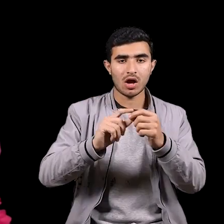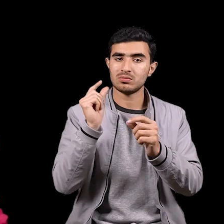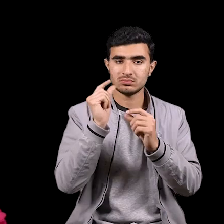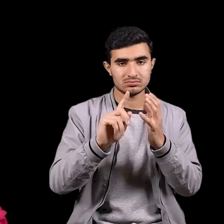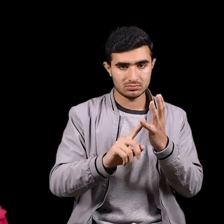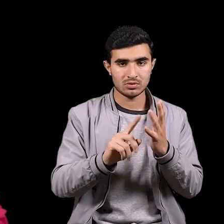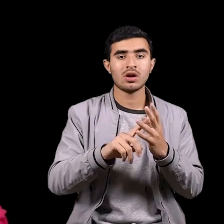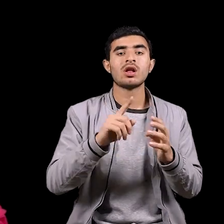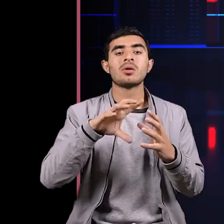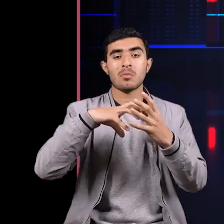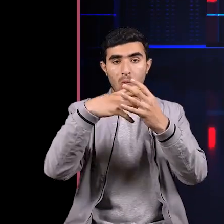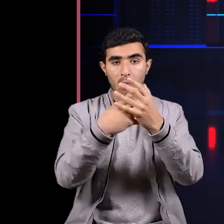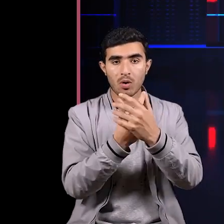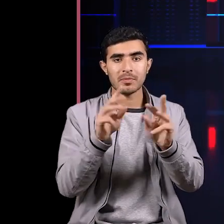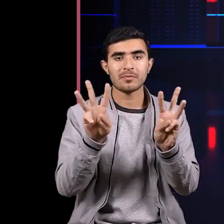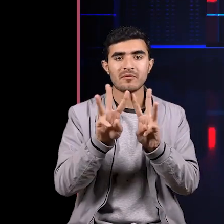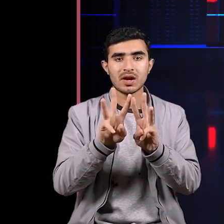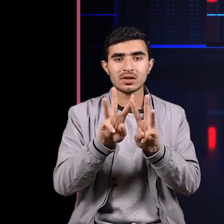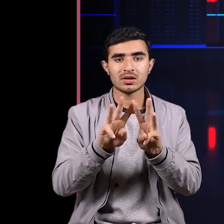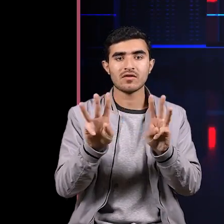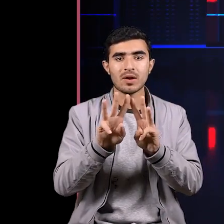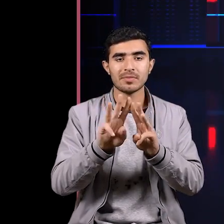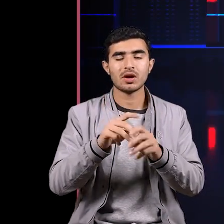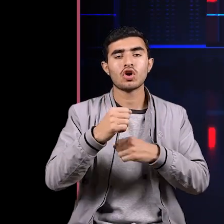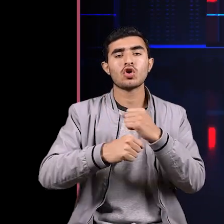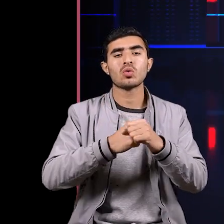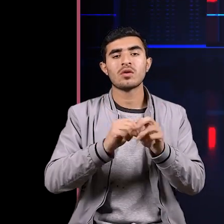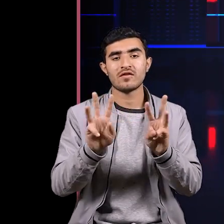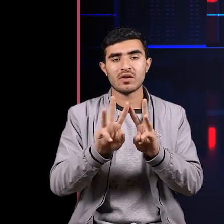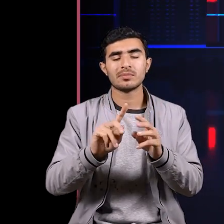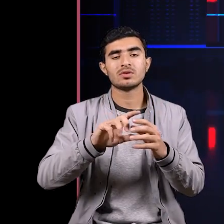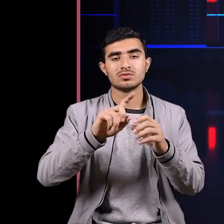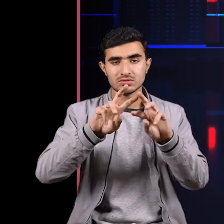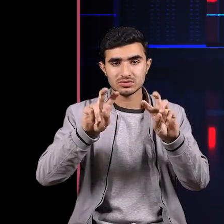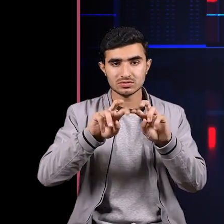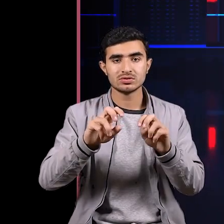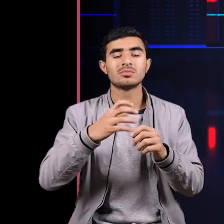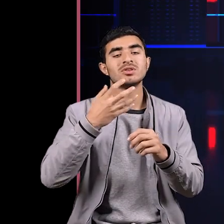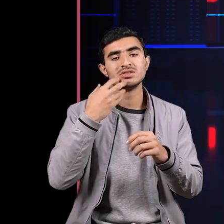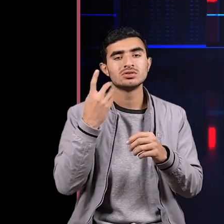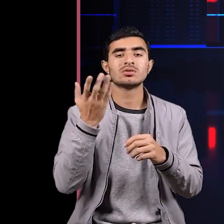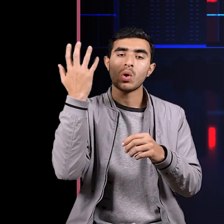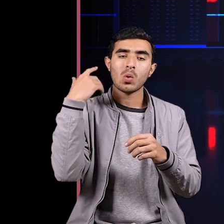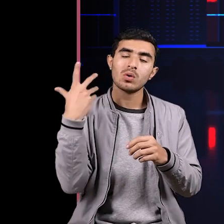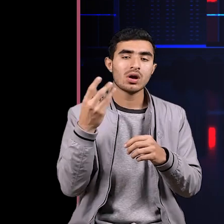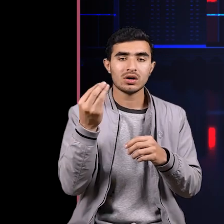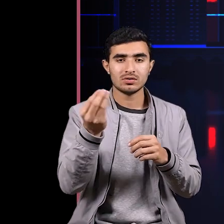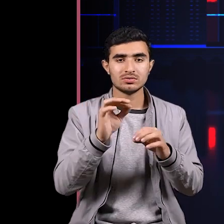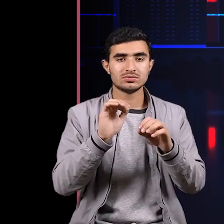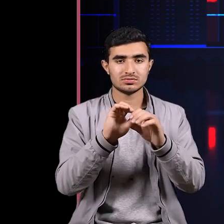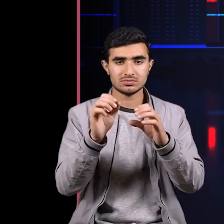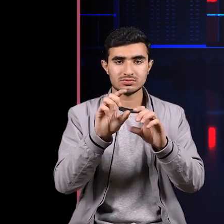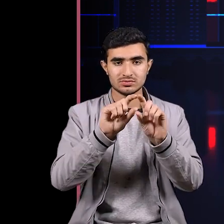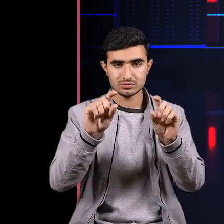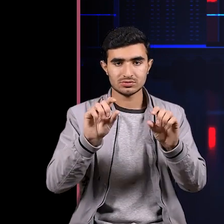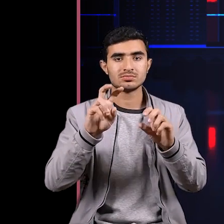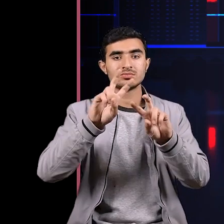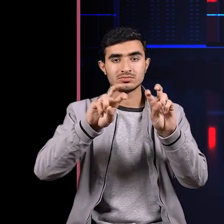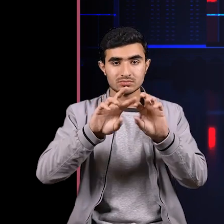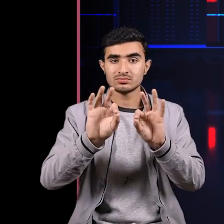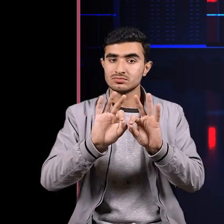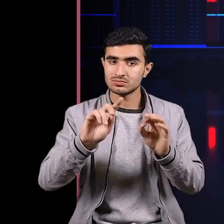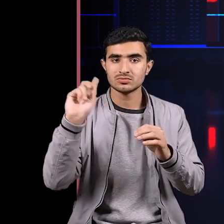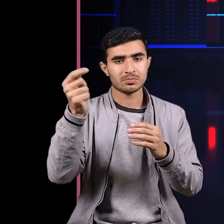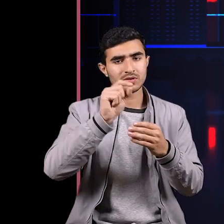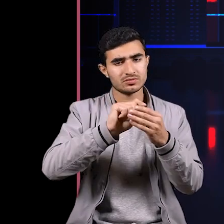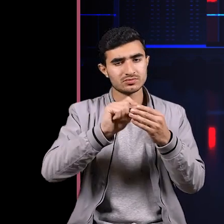इंस्टीट्यूट का दर्जा रखते हैं उनके बारे में जानें। नहीं पता होगा आपको तो इसमें कोई शर्म की बात नहीं। एक लिस्ट बनाएं, उनमें सारे उनके